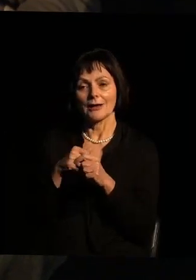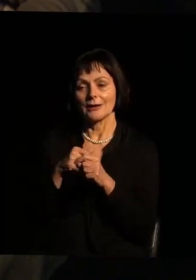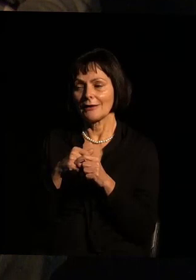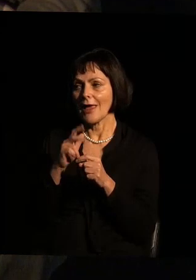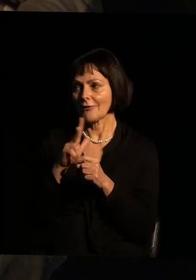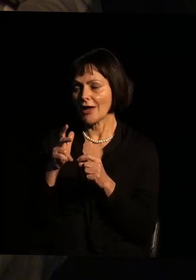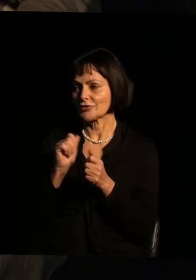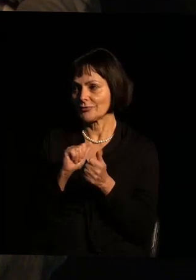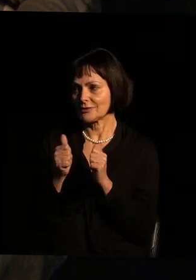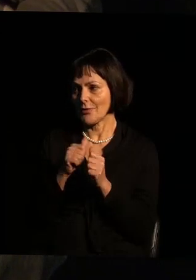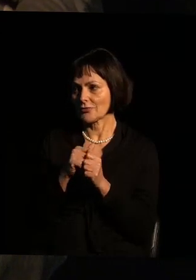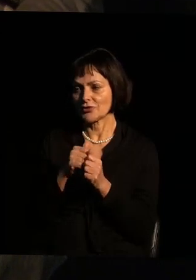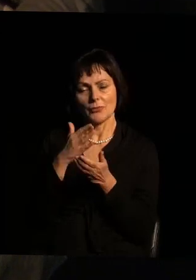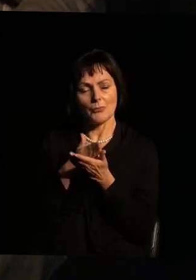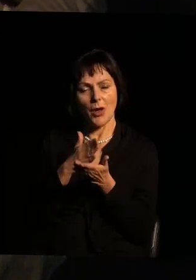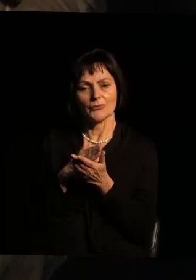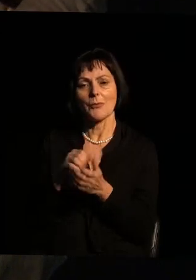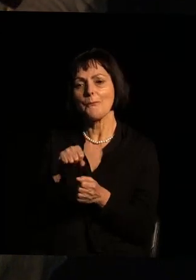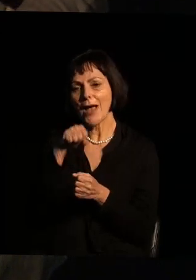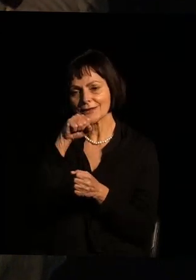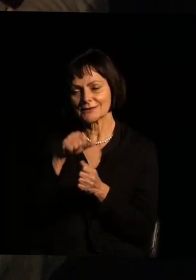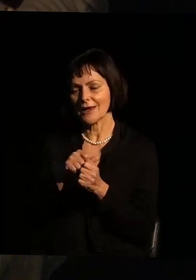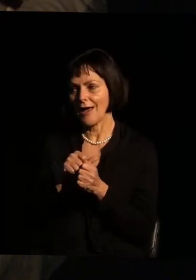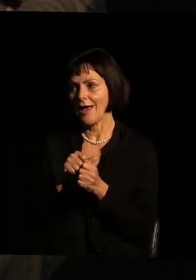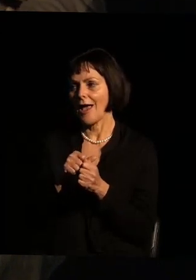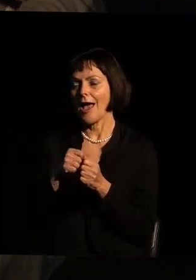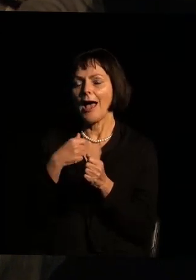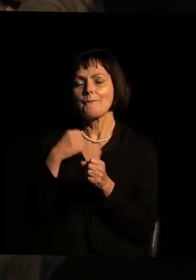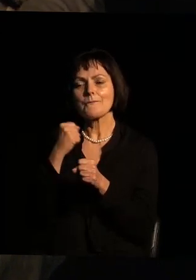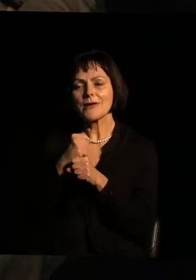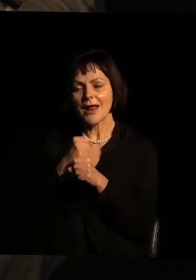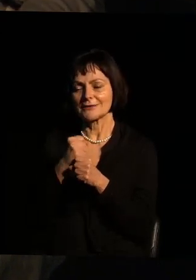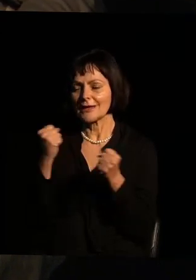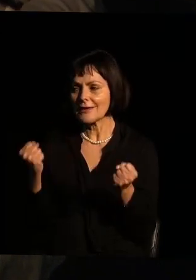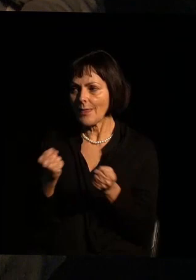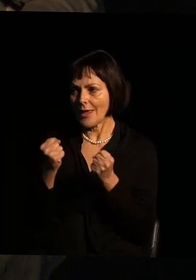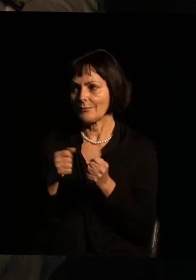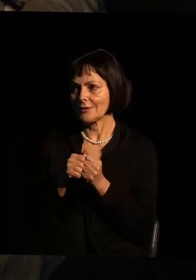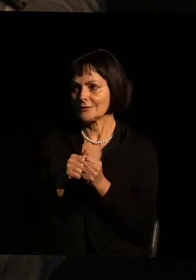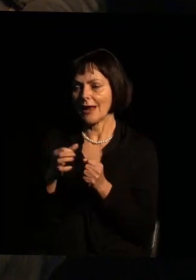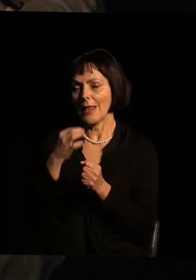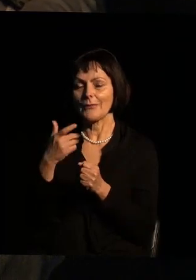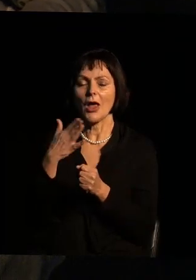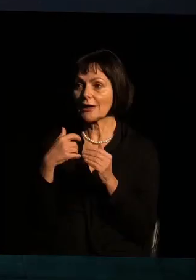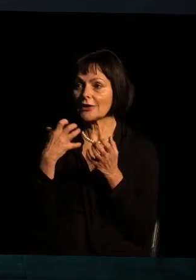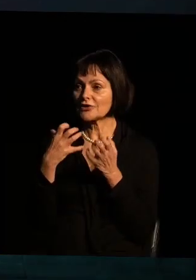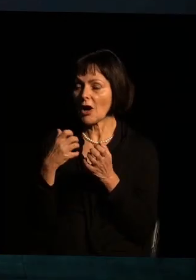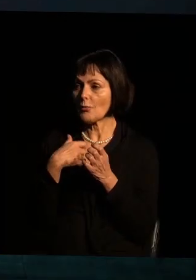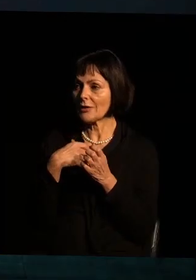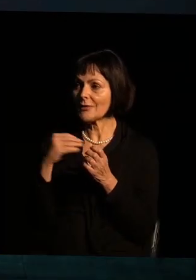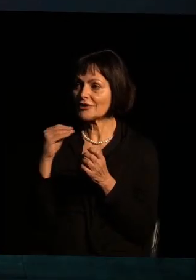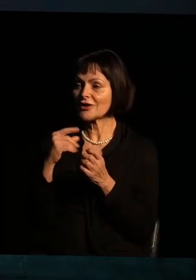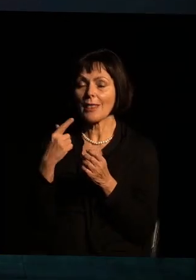w każdym sporcie. Także pasja, no, determinacja, no, najlepiej jak się to lubi, co się robi. Mam